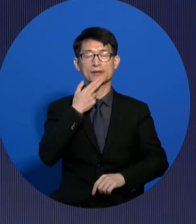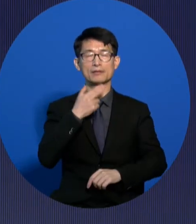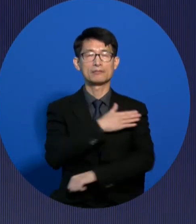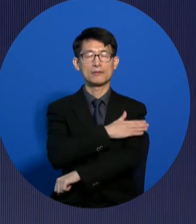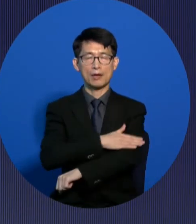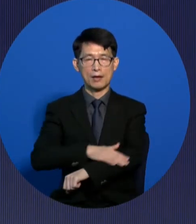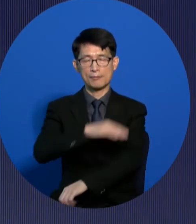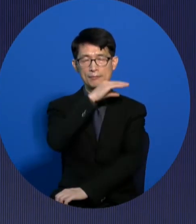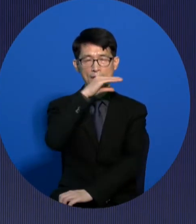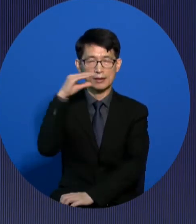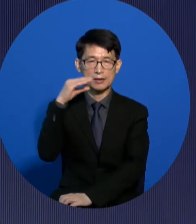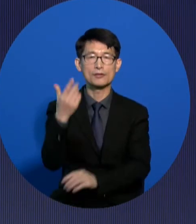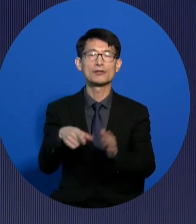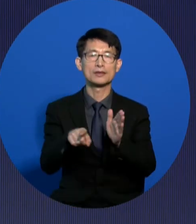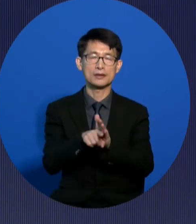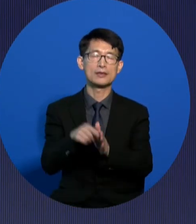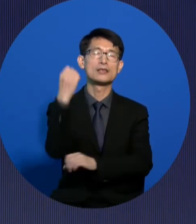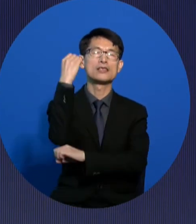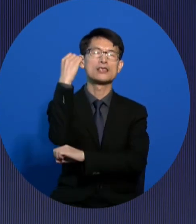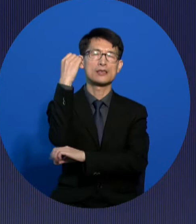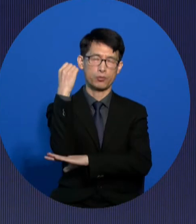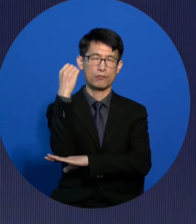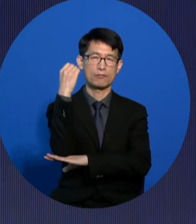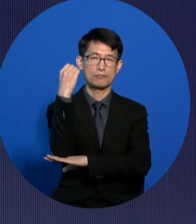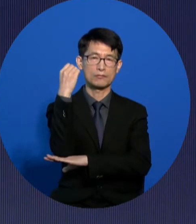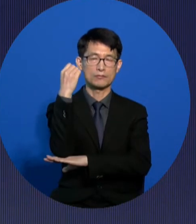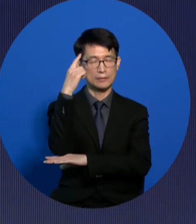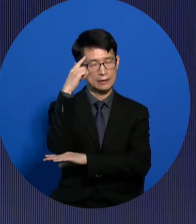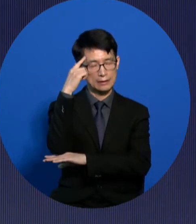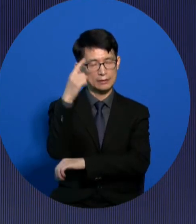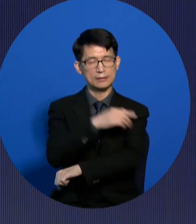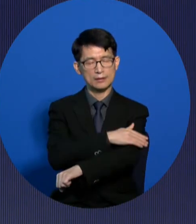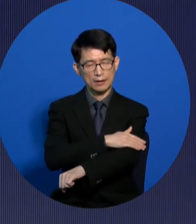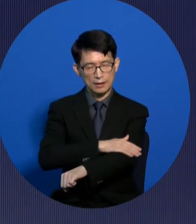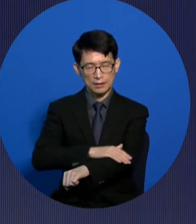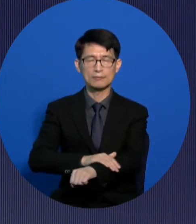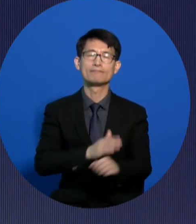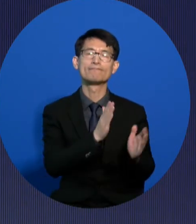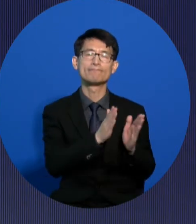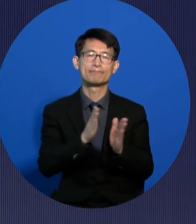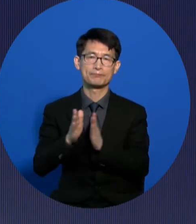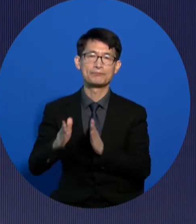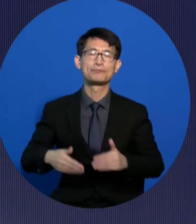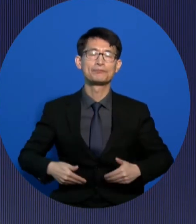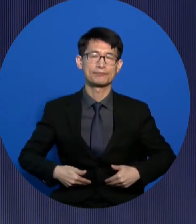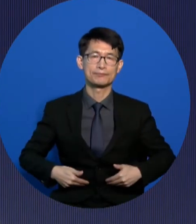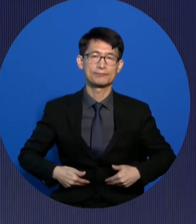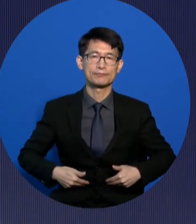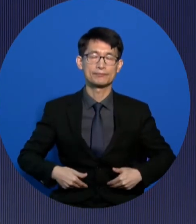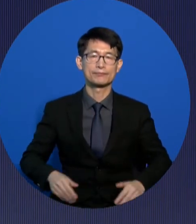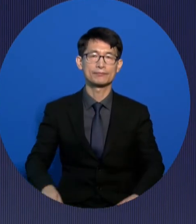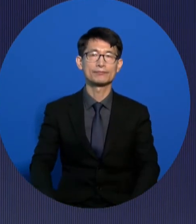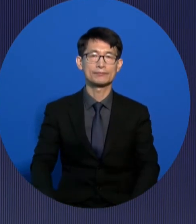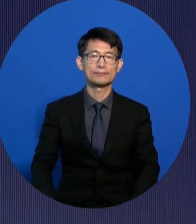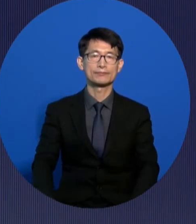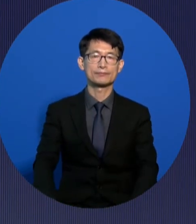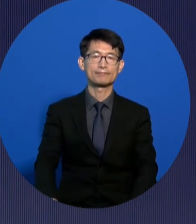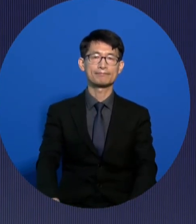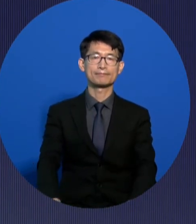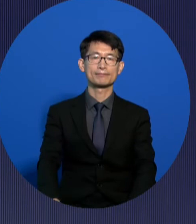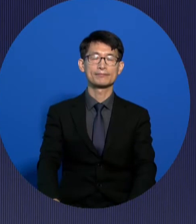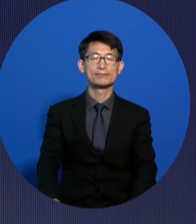모범적인 평창 장애 포럼을 만들어야 된다면 우리가 좀 더 많은 고민을 해야 되지 않을까